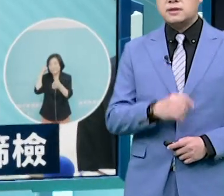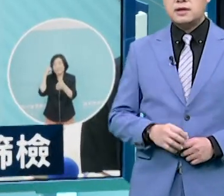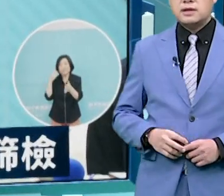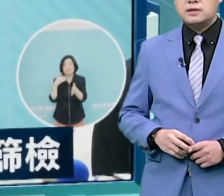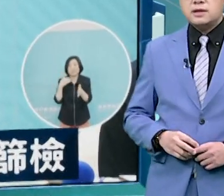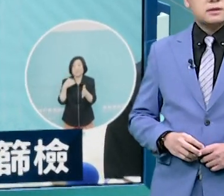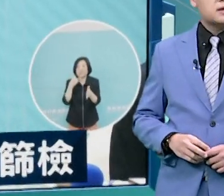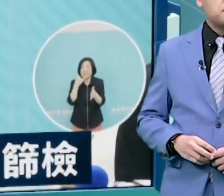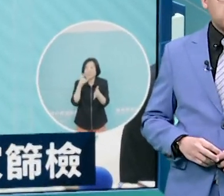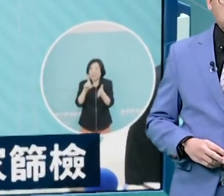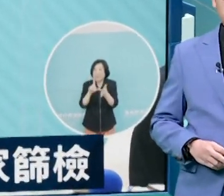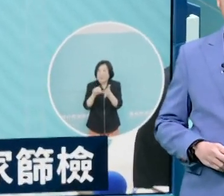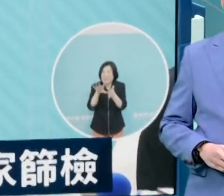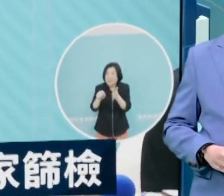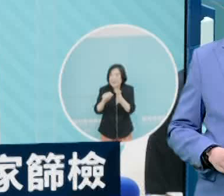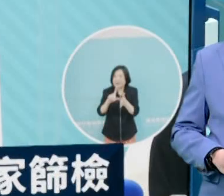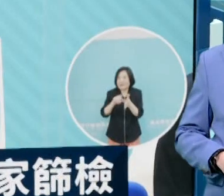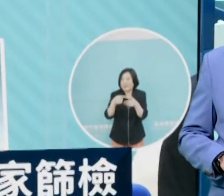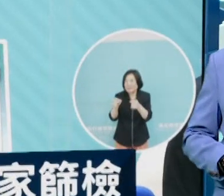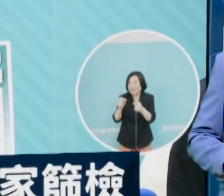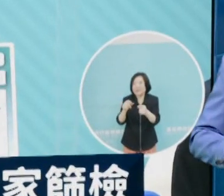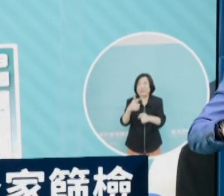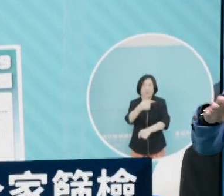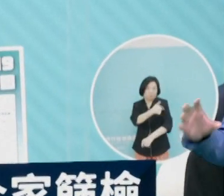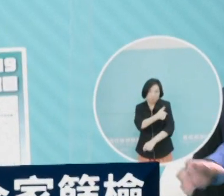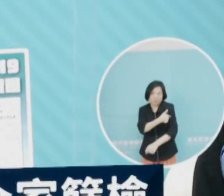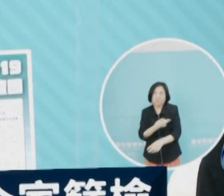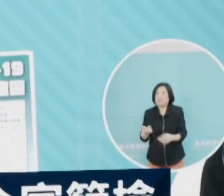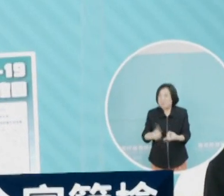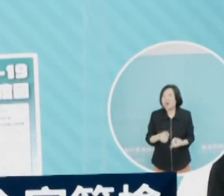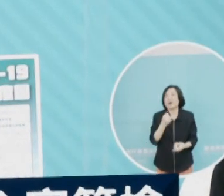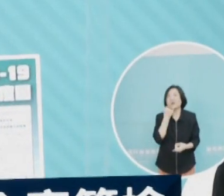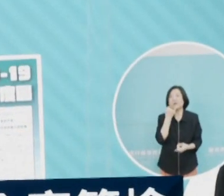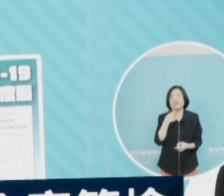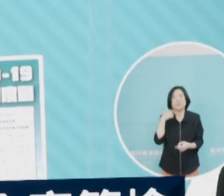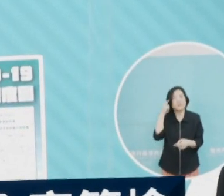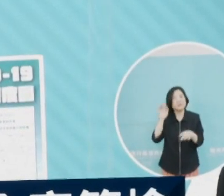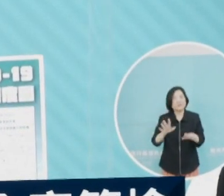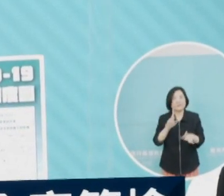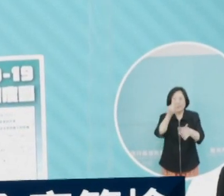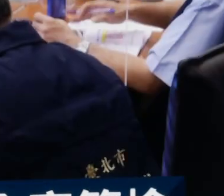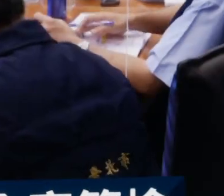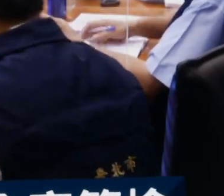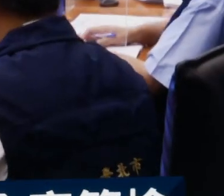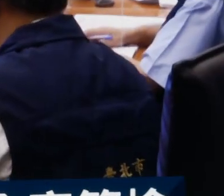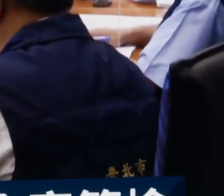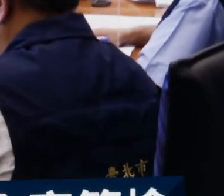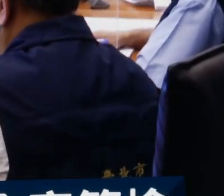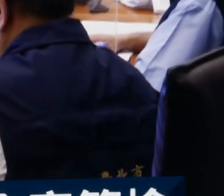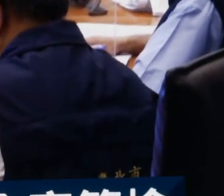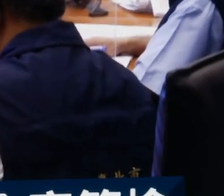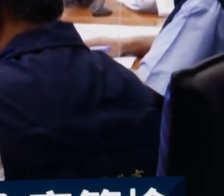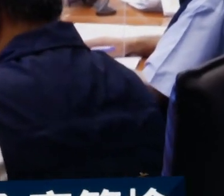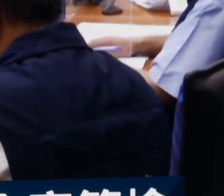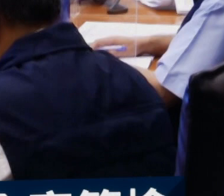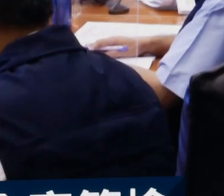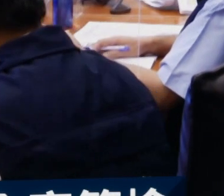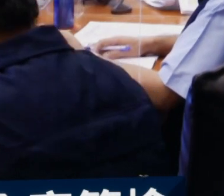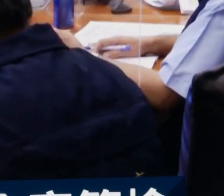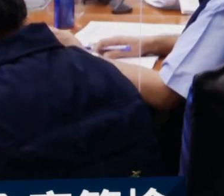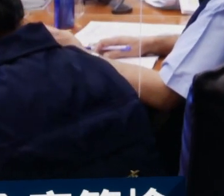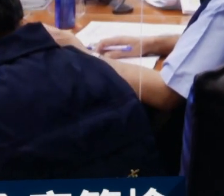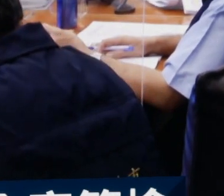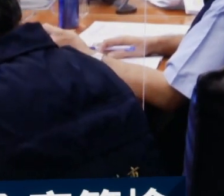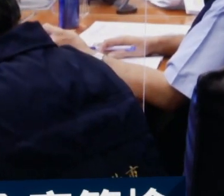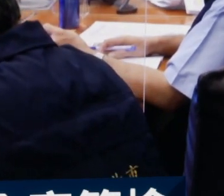北市今天呢新增了85例的本土个案，数字上看起来相较于前一天168例是少了一半哦。那么柯文哲